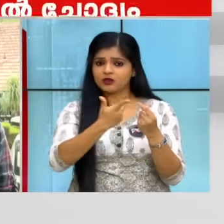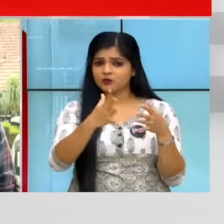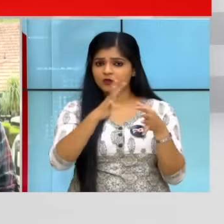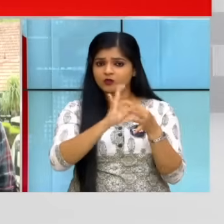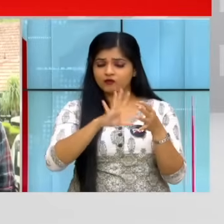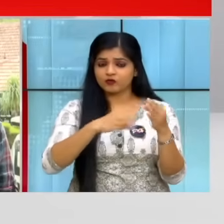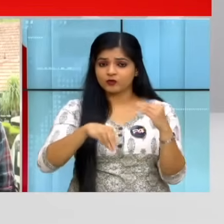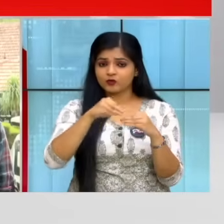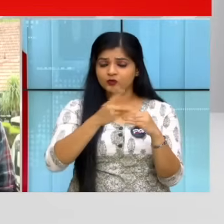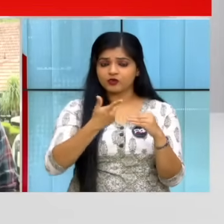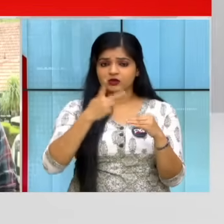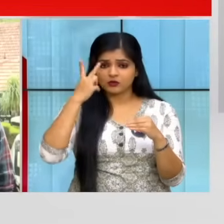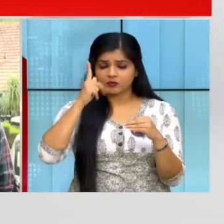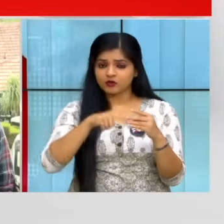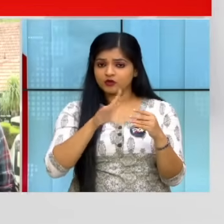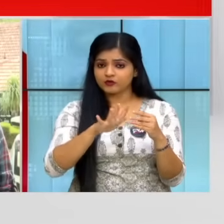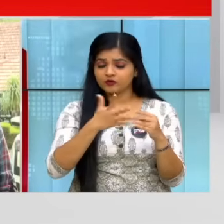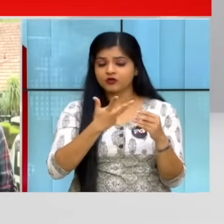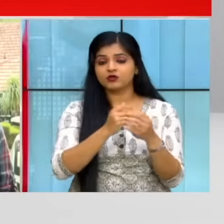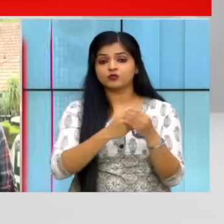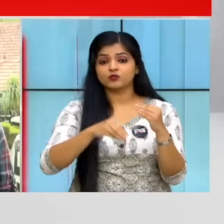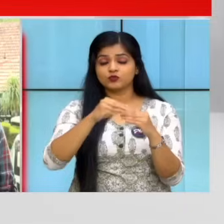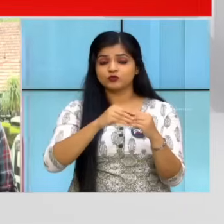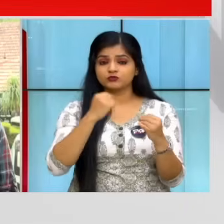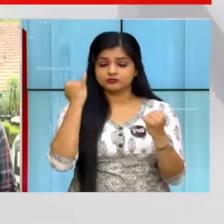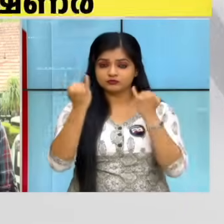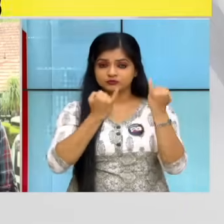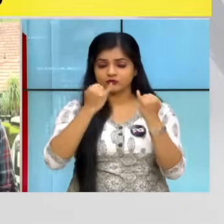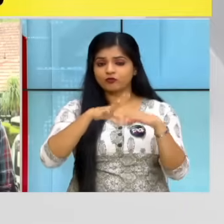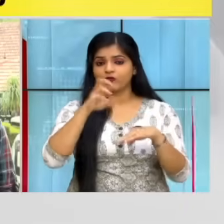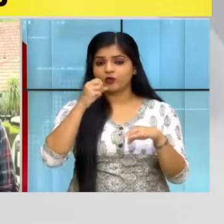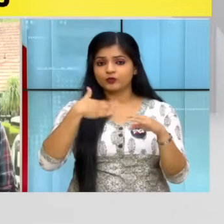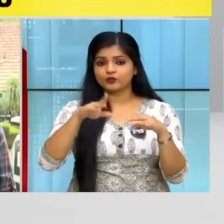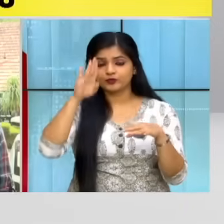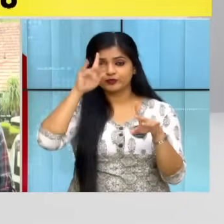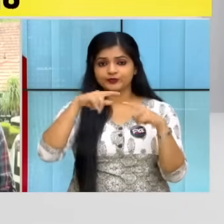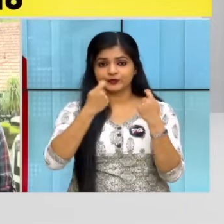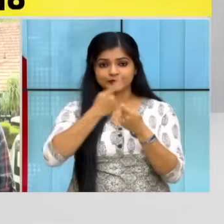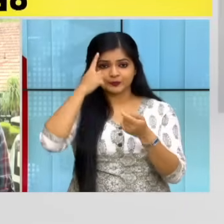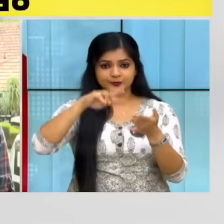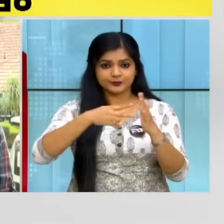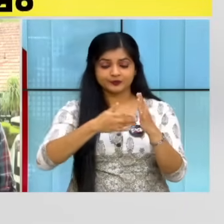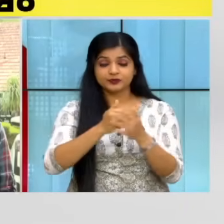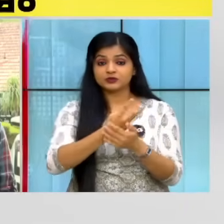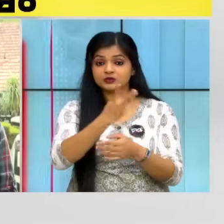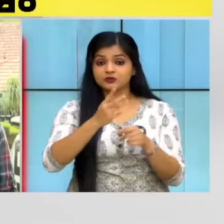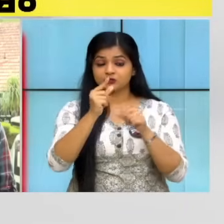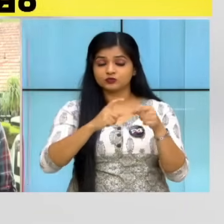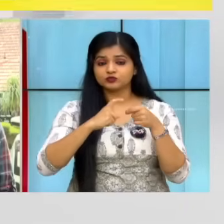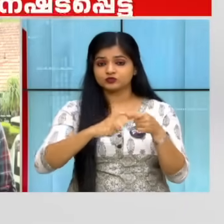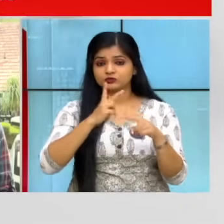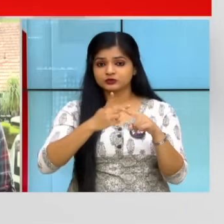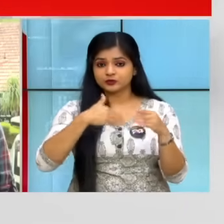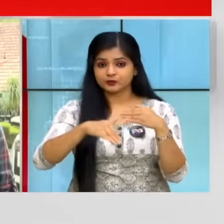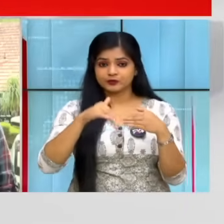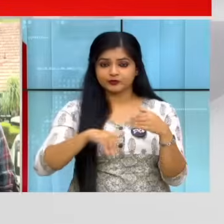പങ്കുണ്ടോ, സൂചനയുണ്ടായിരുന്നോ എന്നുള്ള കാര്യം ഉൾപ്പെടെ മനസ്സിലാക്കാമെന്നാണ് പോലീസിൻ്റെ നിലവിലെ ധാരണ. ഇതുമായി ബന്ധപ്പെട്ടാണ് മൂന്ന് പേരുടെയും ചോദ്യം ചെയ്യൽ പുരോഗമിക്കുന്നത്.